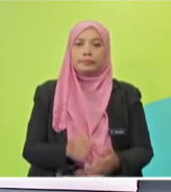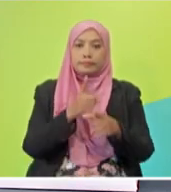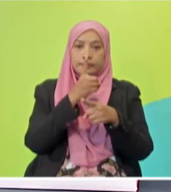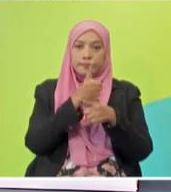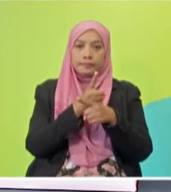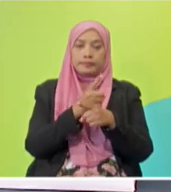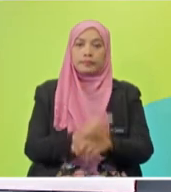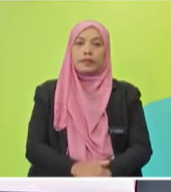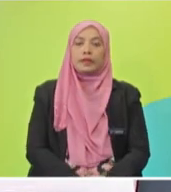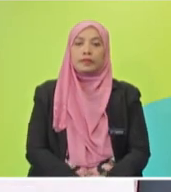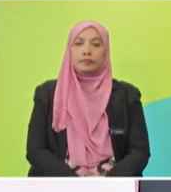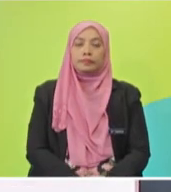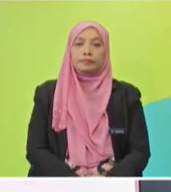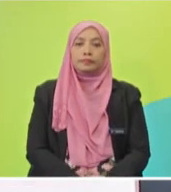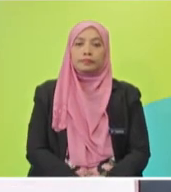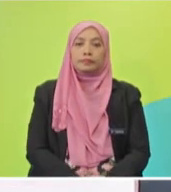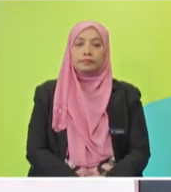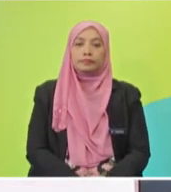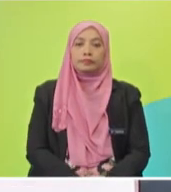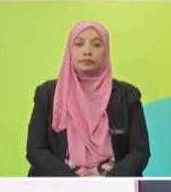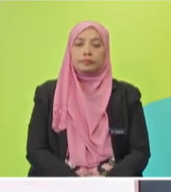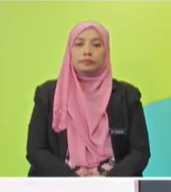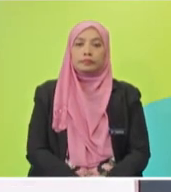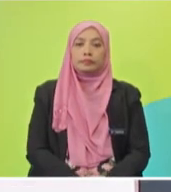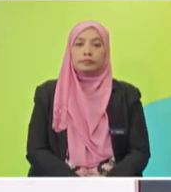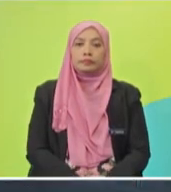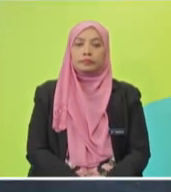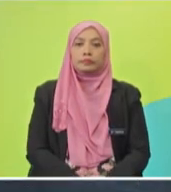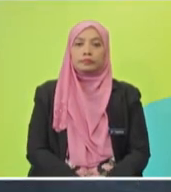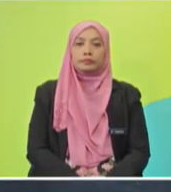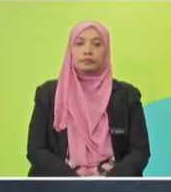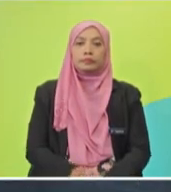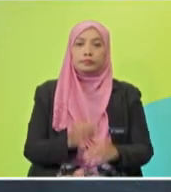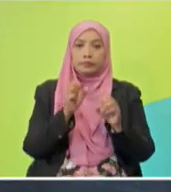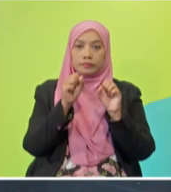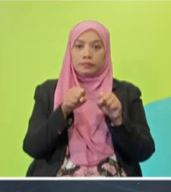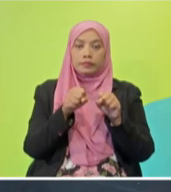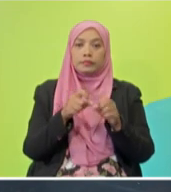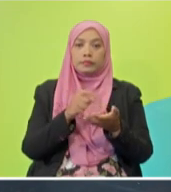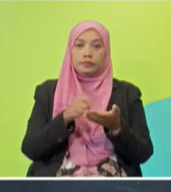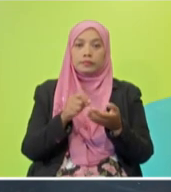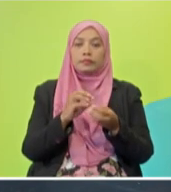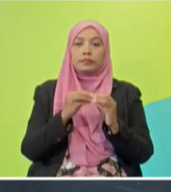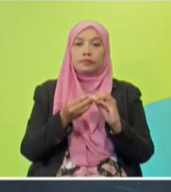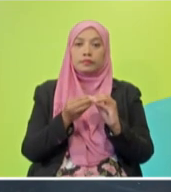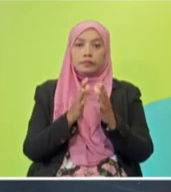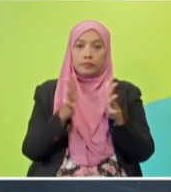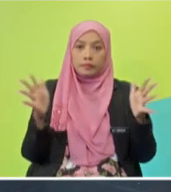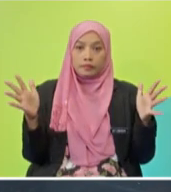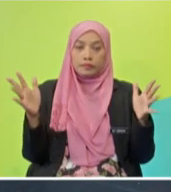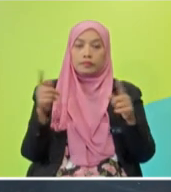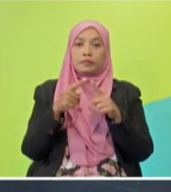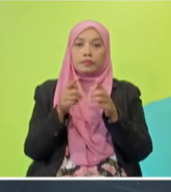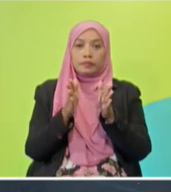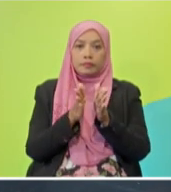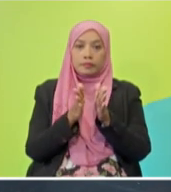Okey, ada persoalan yang cakap betul ke kita boleh tulis nombor besar ke nombor kecil atau nombor kecil ke nombor besar? Kan? Mesti ada persoalan dalam fikiran